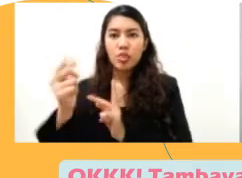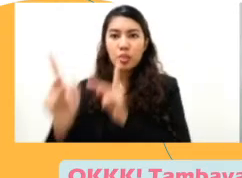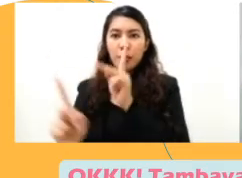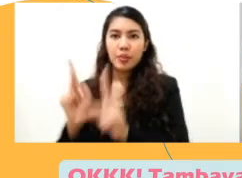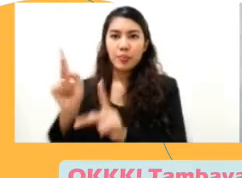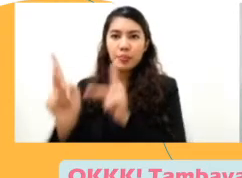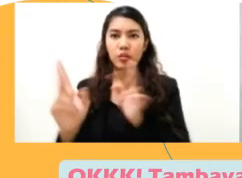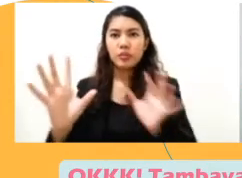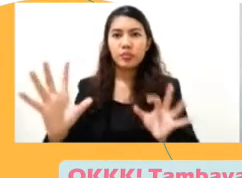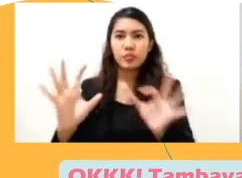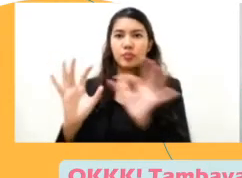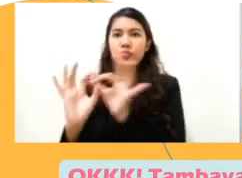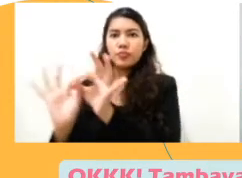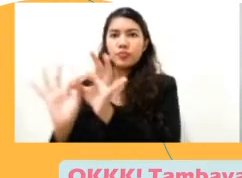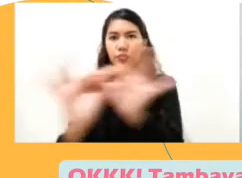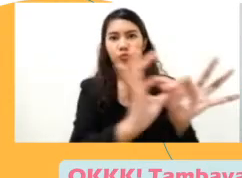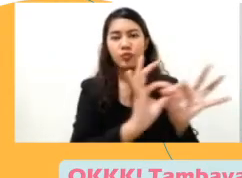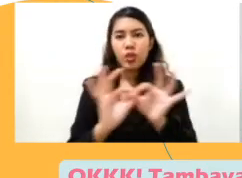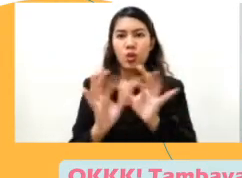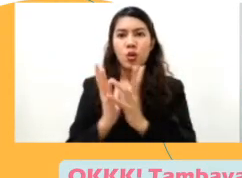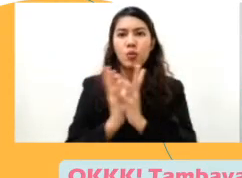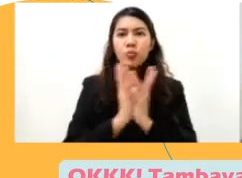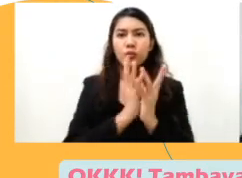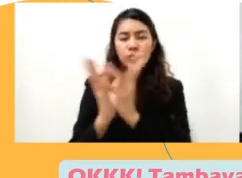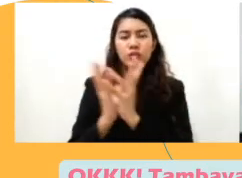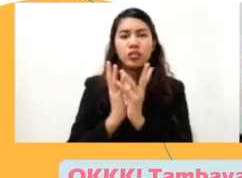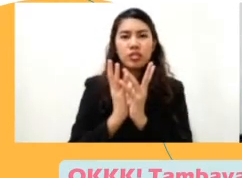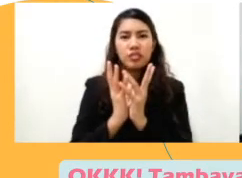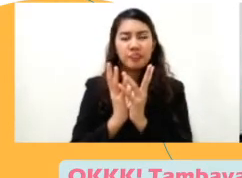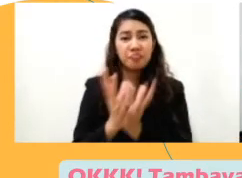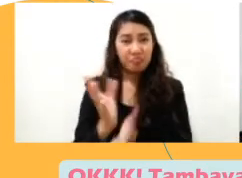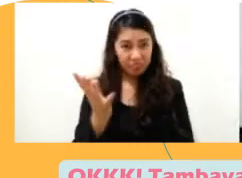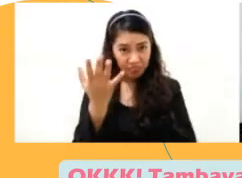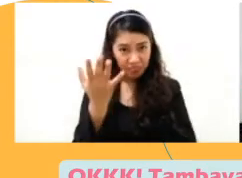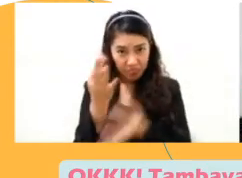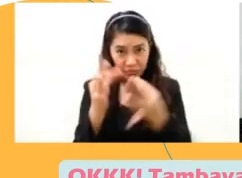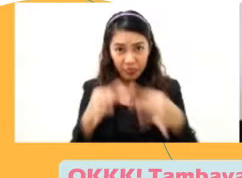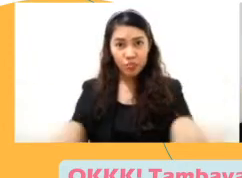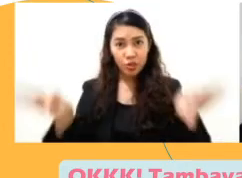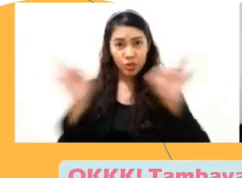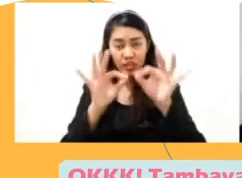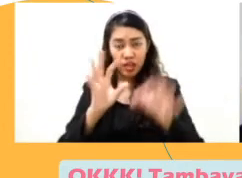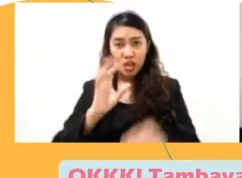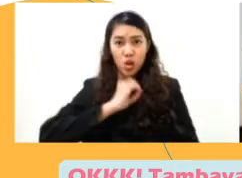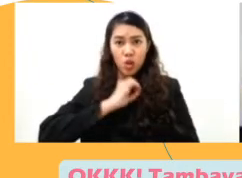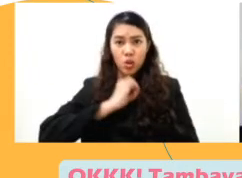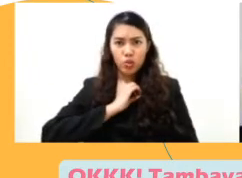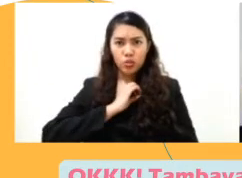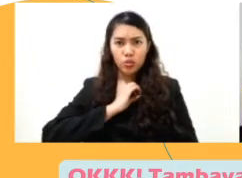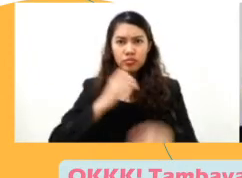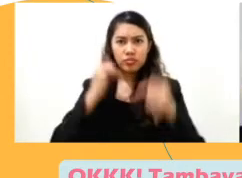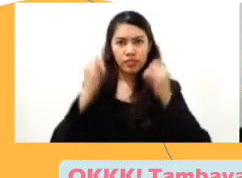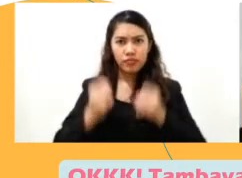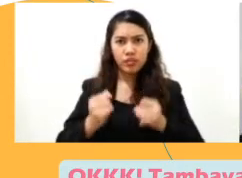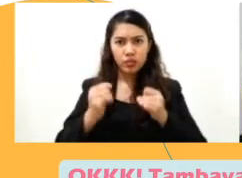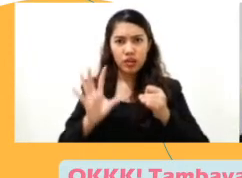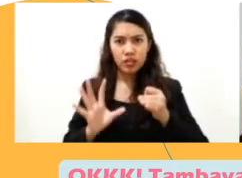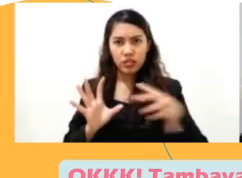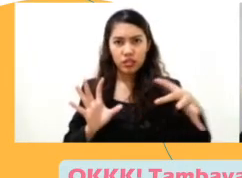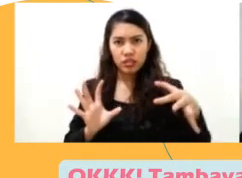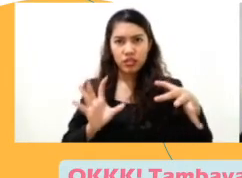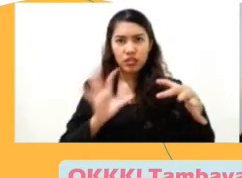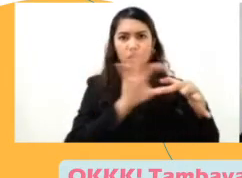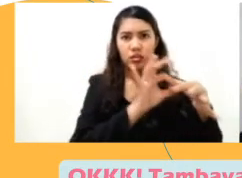bang magbigay ng ilang thoughts sila Kuya Brian tungkol din dito? Ang tanong po ulit